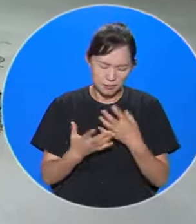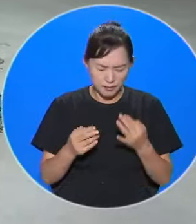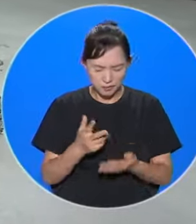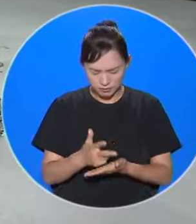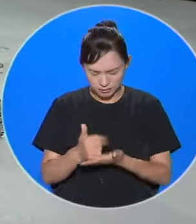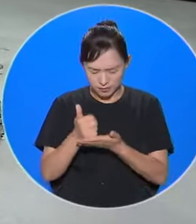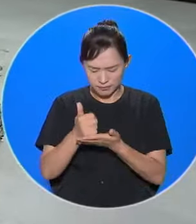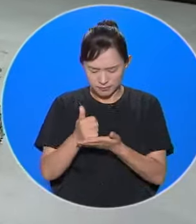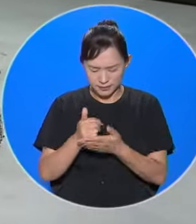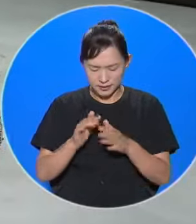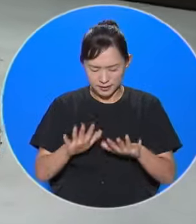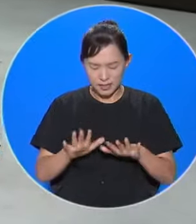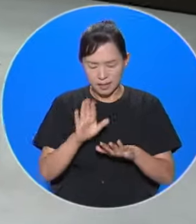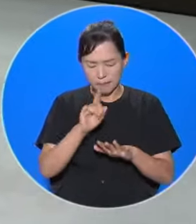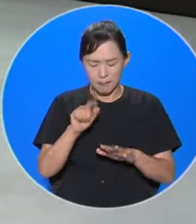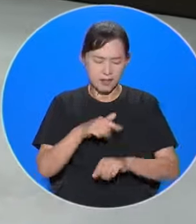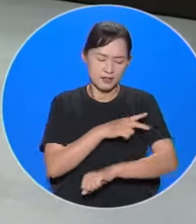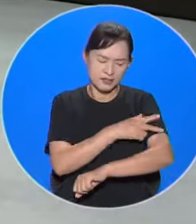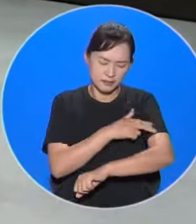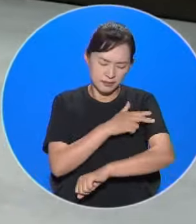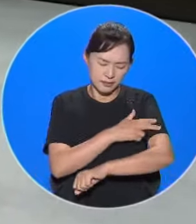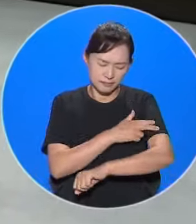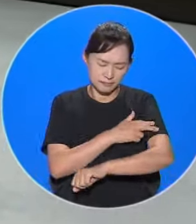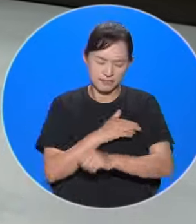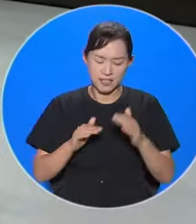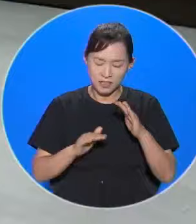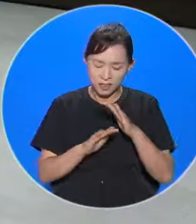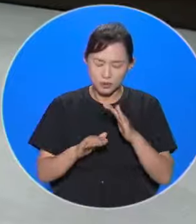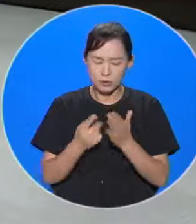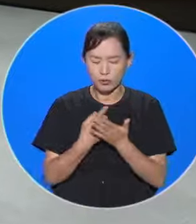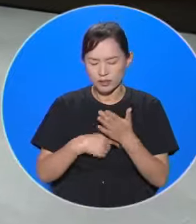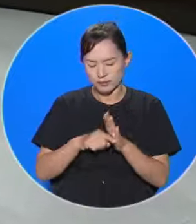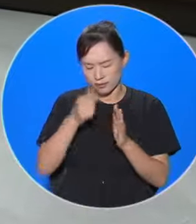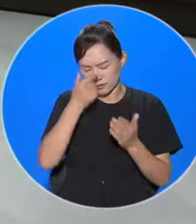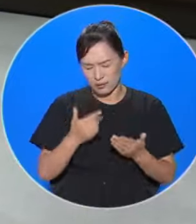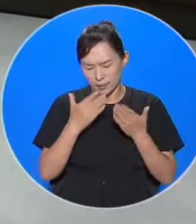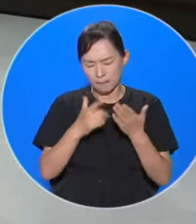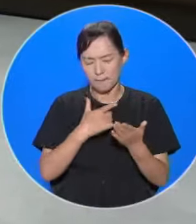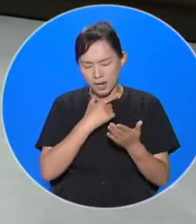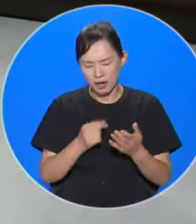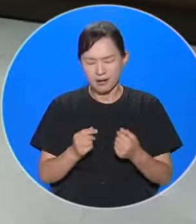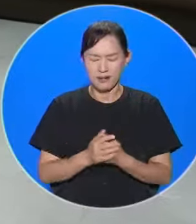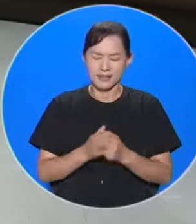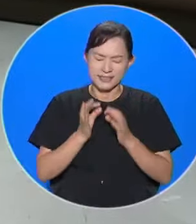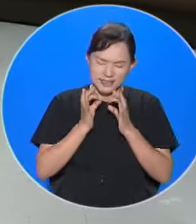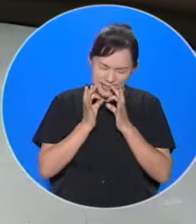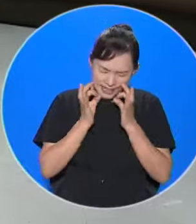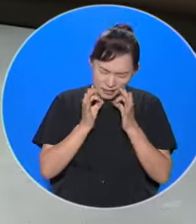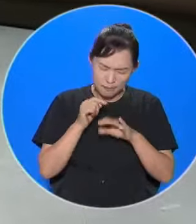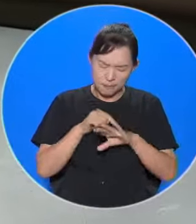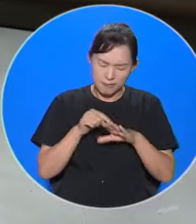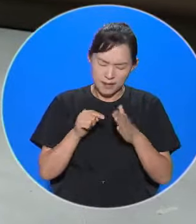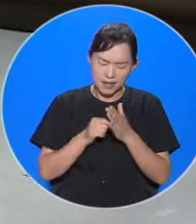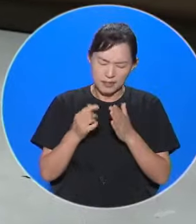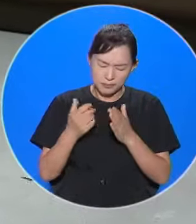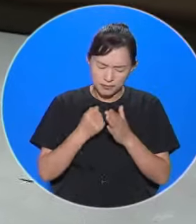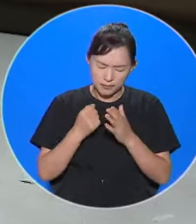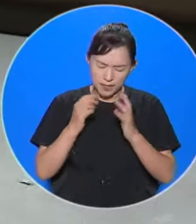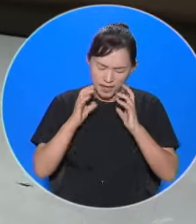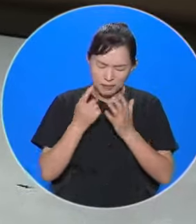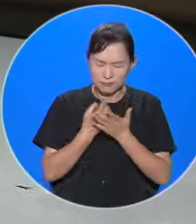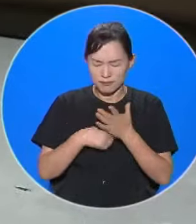많으신 주님. 이 시간 우리 박수진 집사님 가정을 위해 기도하기 원합니다. 아멘. 아버지 하나님 간절한 마음으로 자녀를 위해